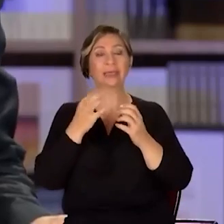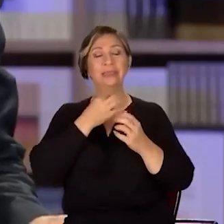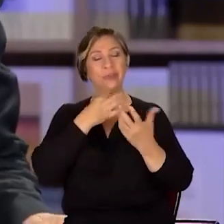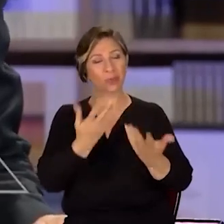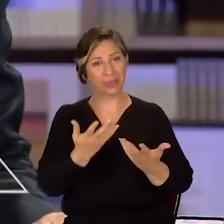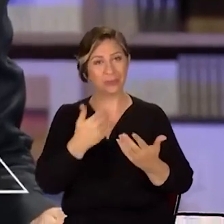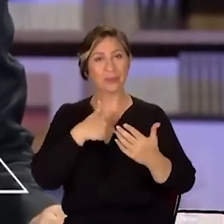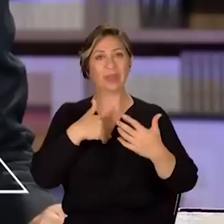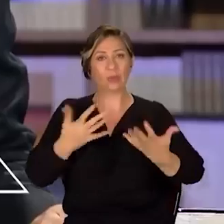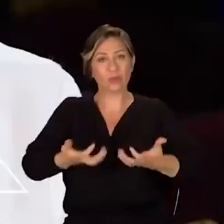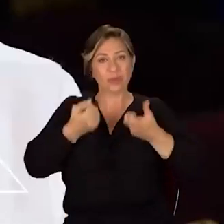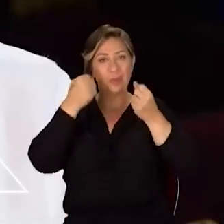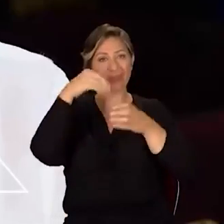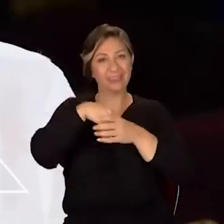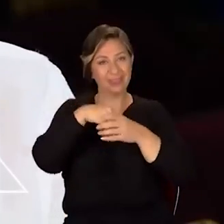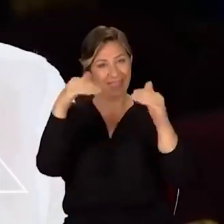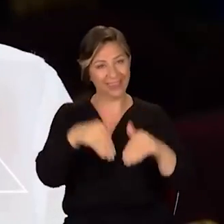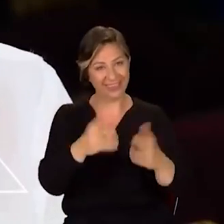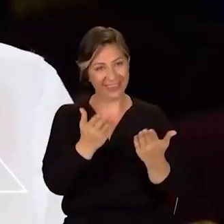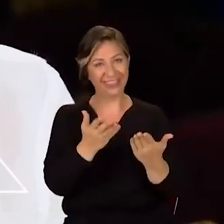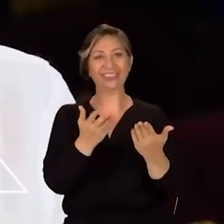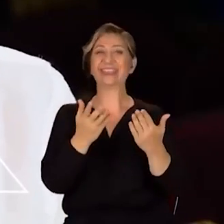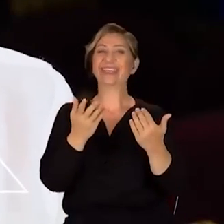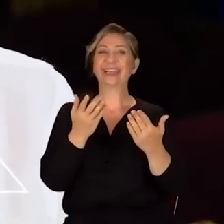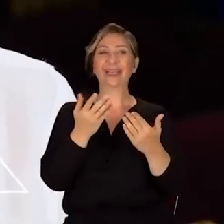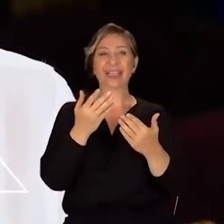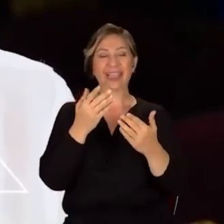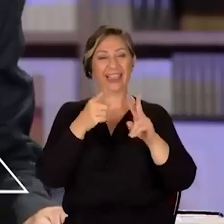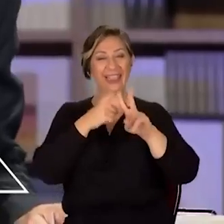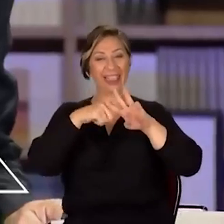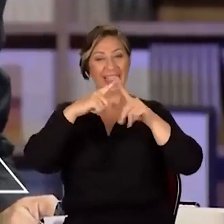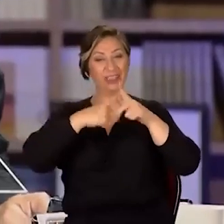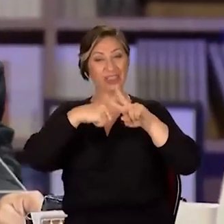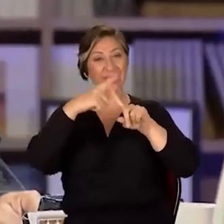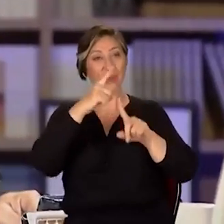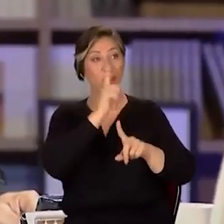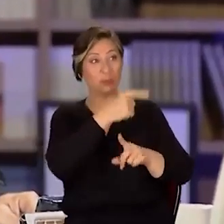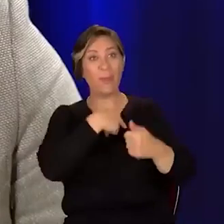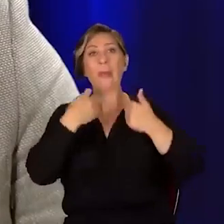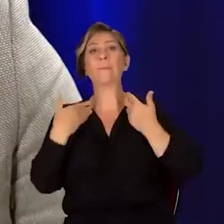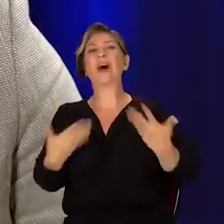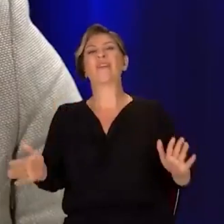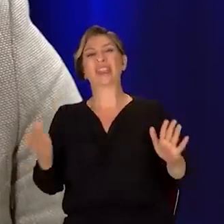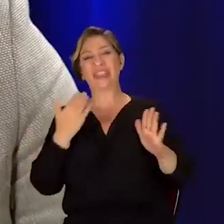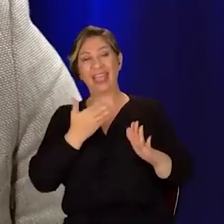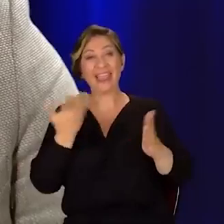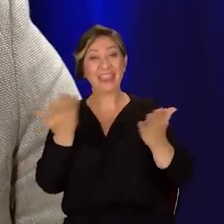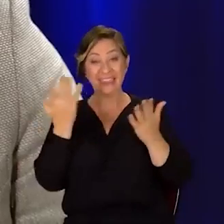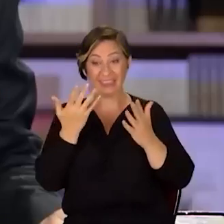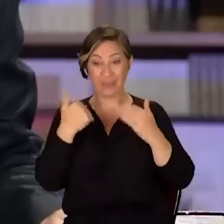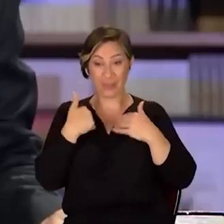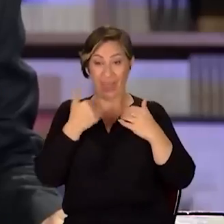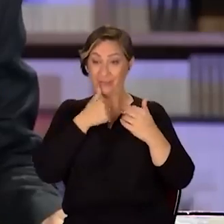sağolunuz efendim, beni kurtarmaya geldiniz. Çünkü Nejat Hocam beni perişan etti. Nasıl testis